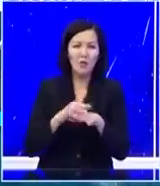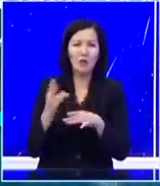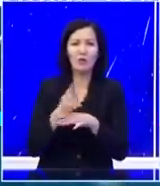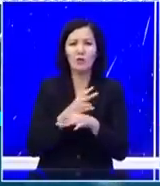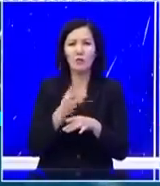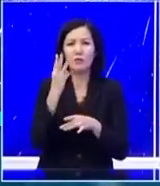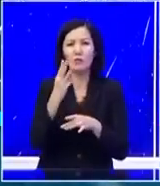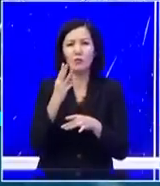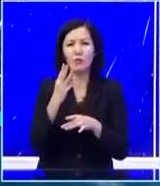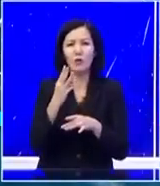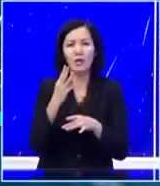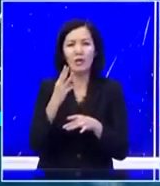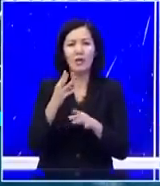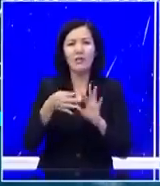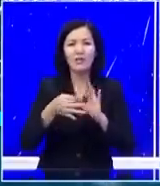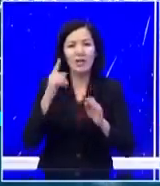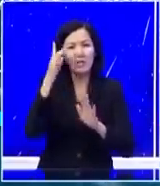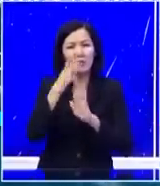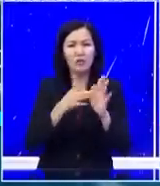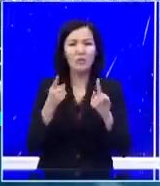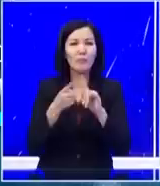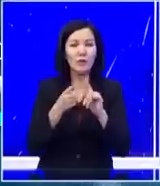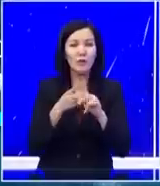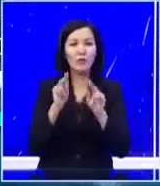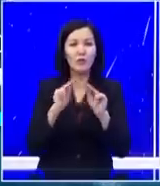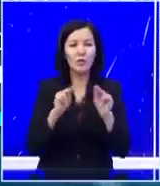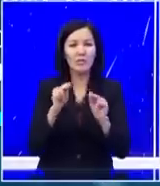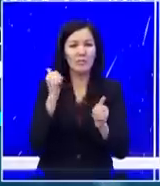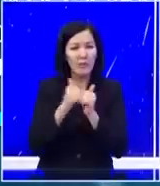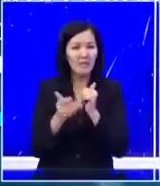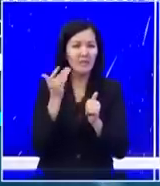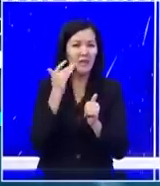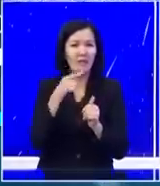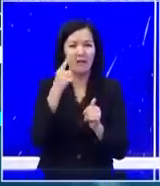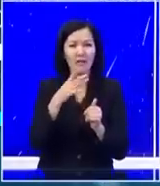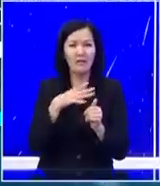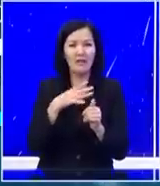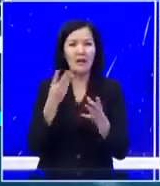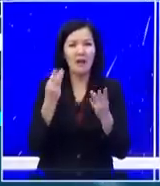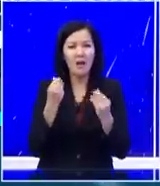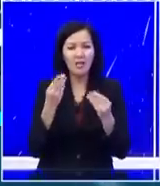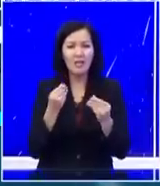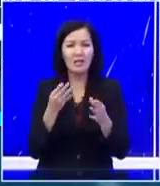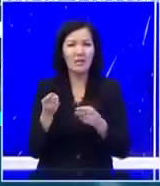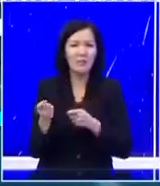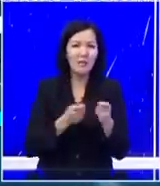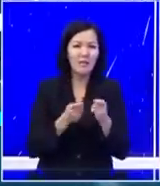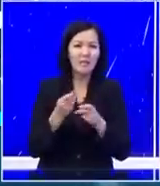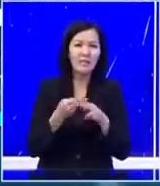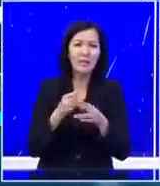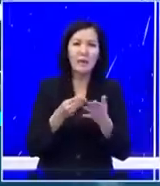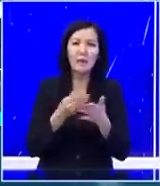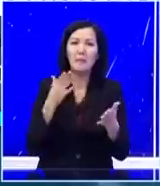нәрсені тереңірек түсіндім. Бірінші, ұстазым жиі айтатын, бұл өмірде ақшадан да, биліктен де құдіретті дүние